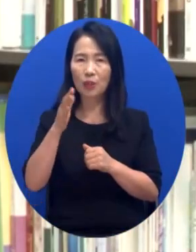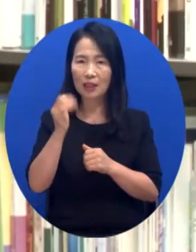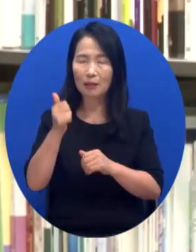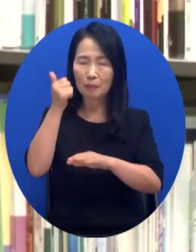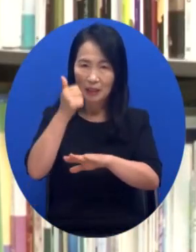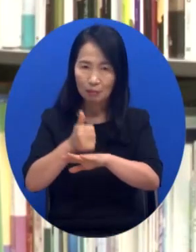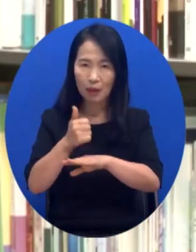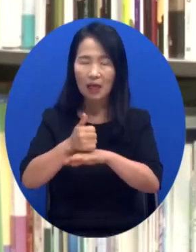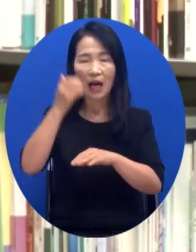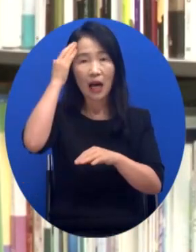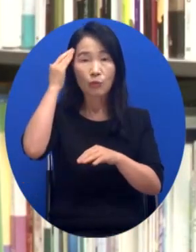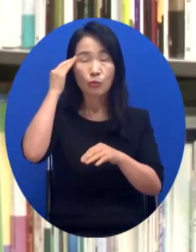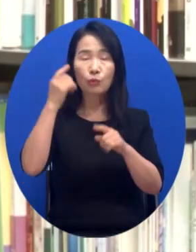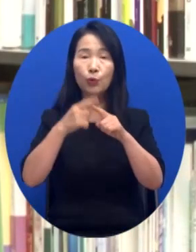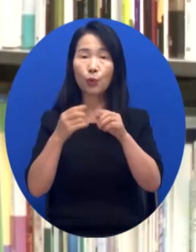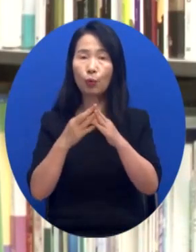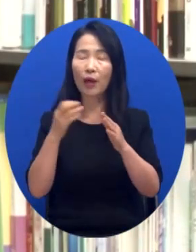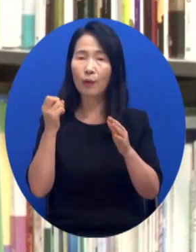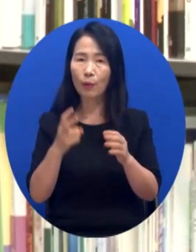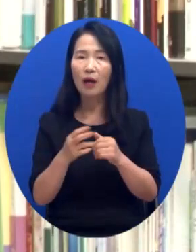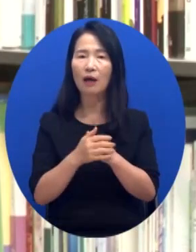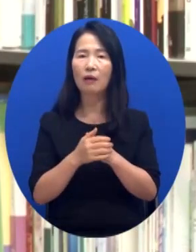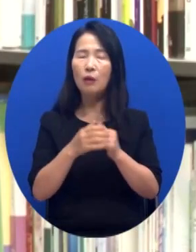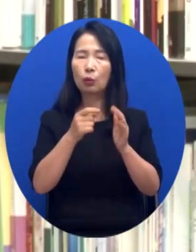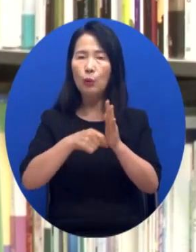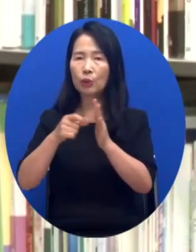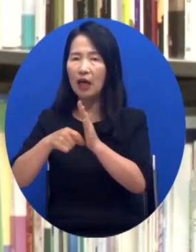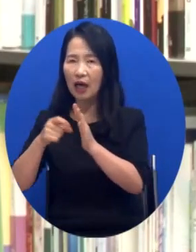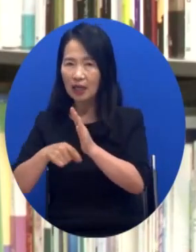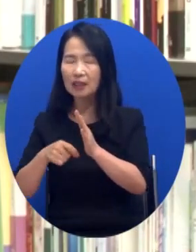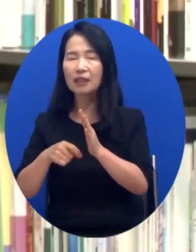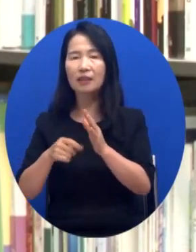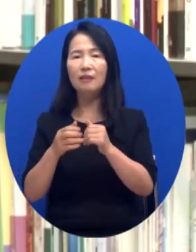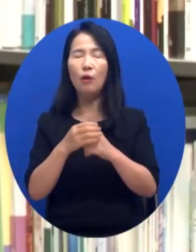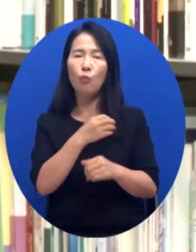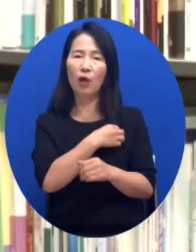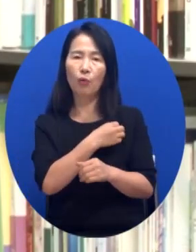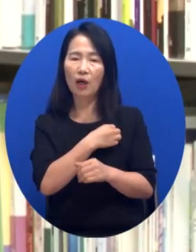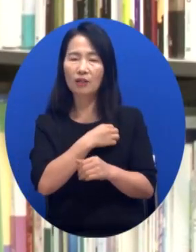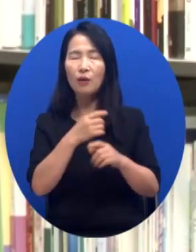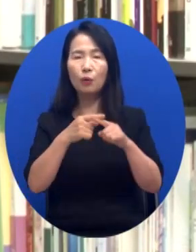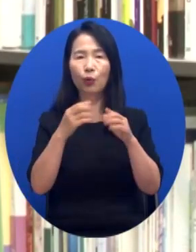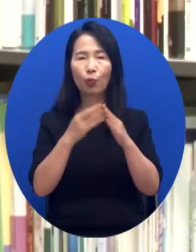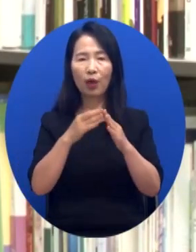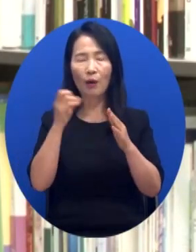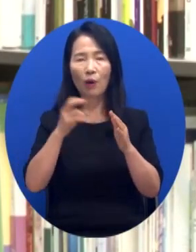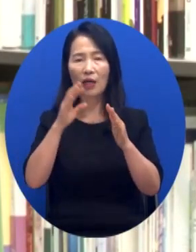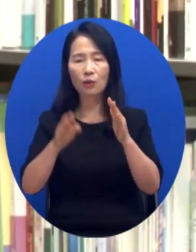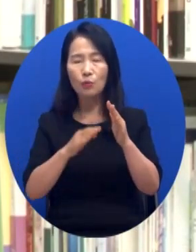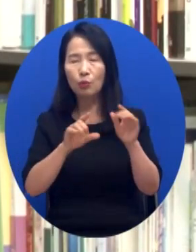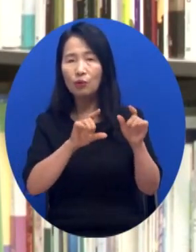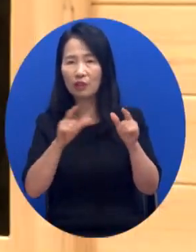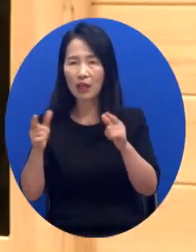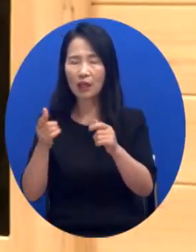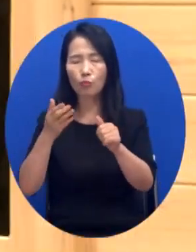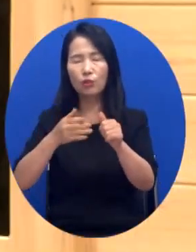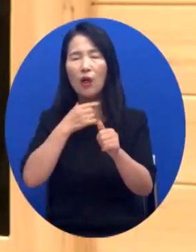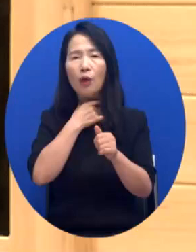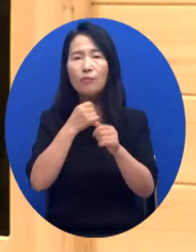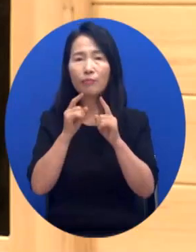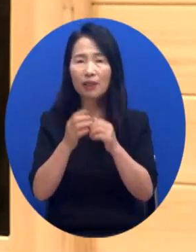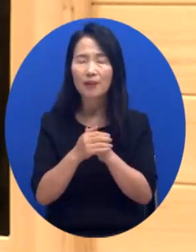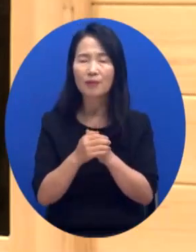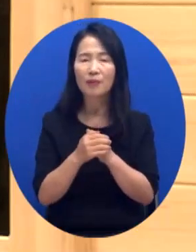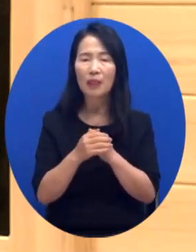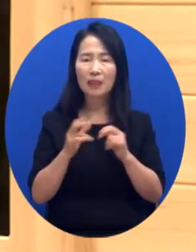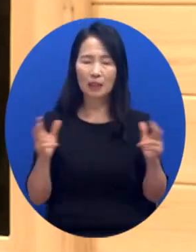마지막으로 한국교회와 예. 또 교단 산하 회원 교회와 성도들에게 당부하시고 싶으신 말씀 있습니다. 아,